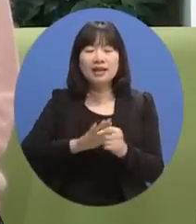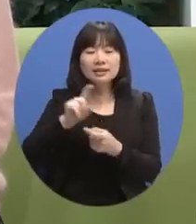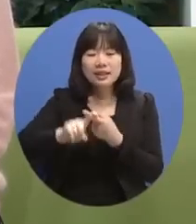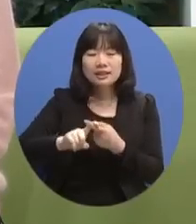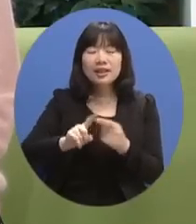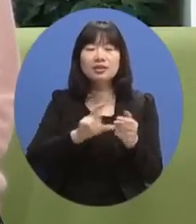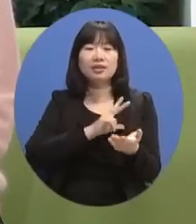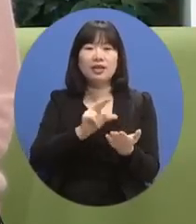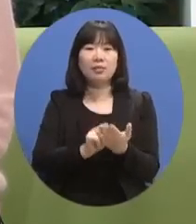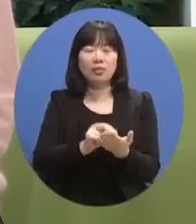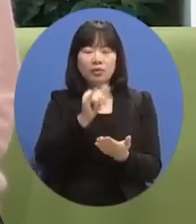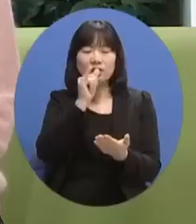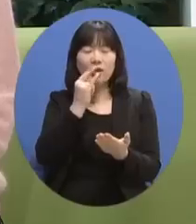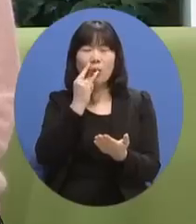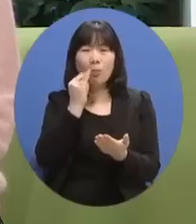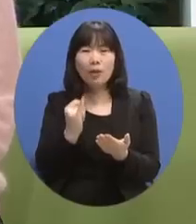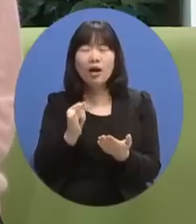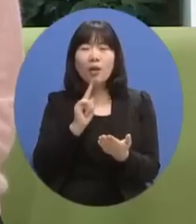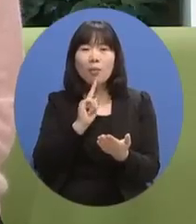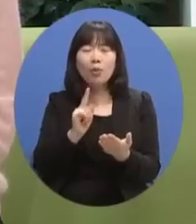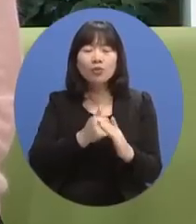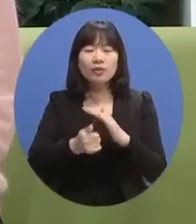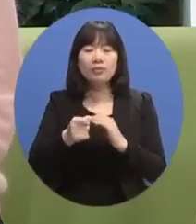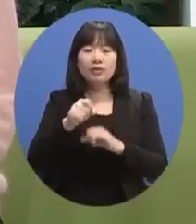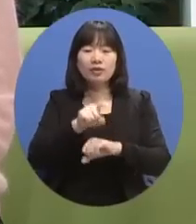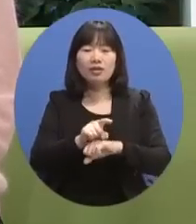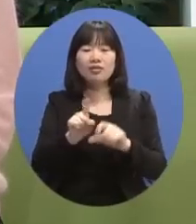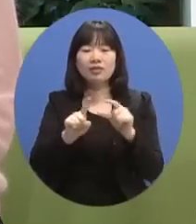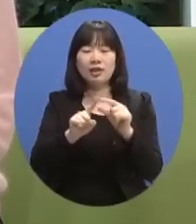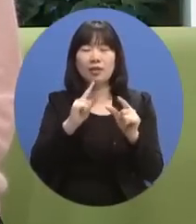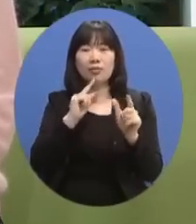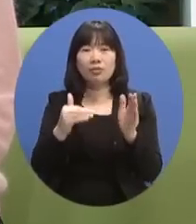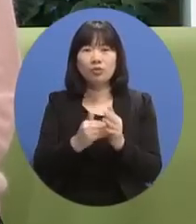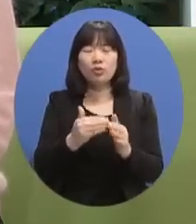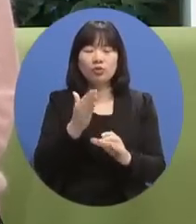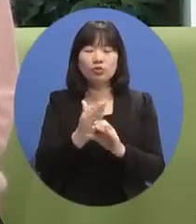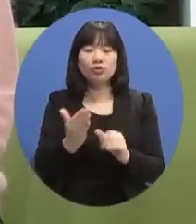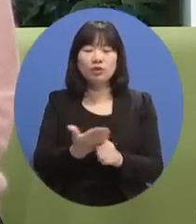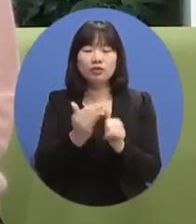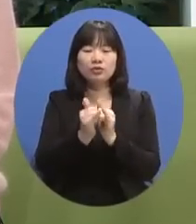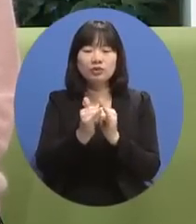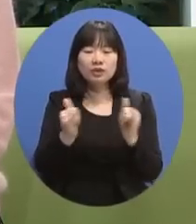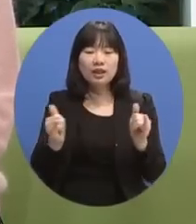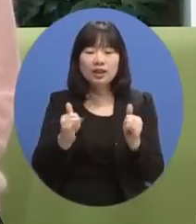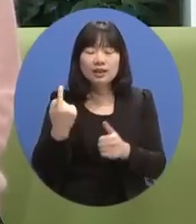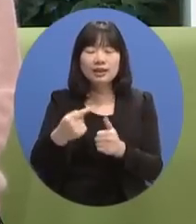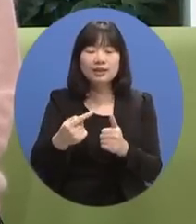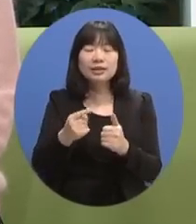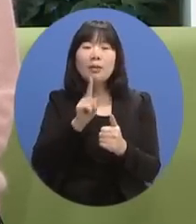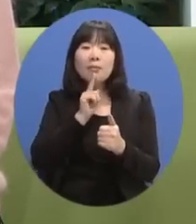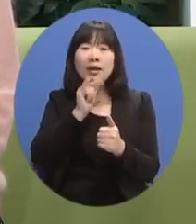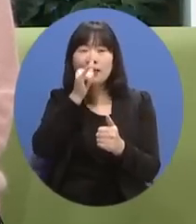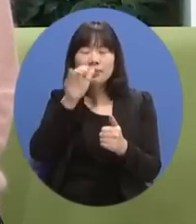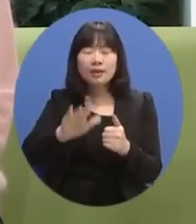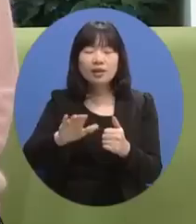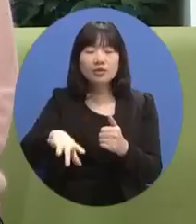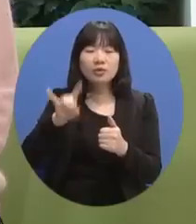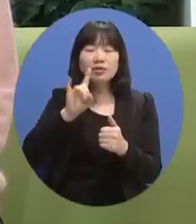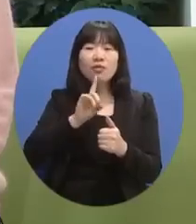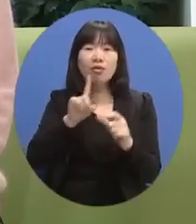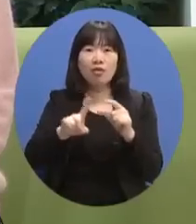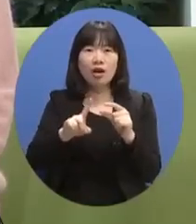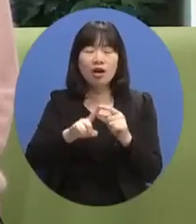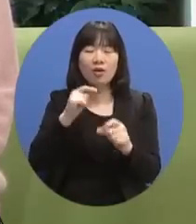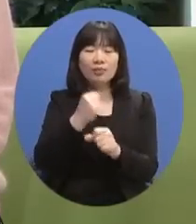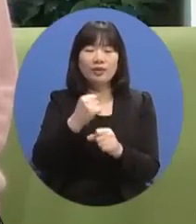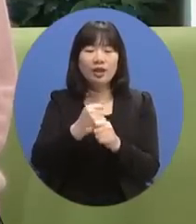제목입니다. 여기서 엄마라는 거 그냥 이제 대표성을 띈 단어고요. 그러니까 주 양육자를 가리키는 말인데요. 초기 영아기에 형성된